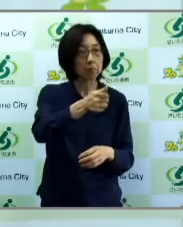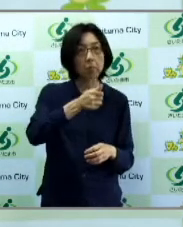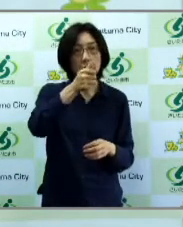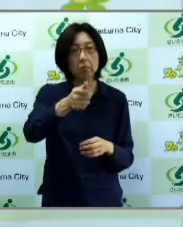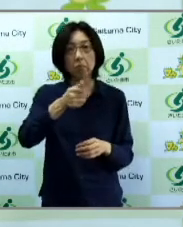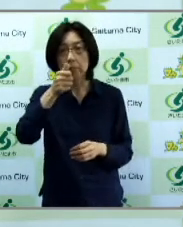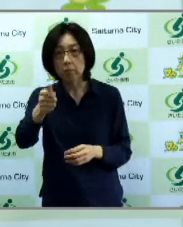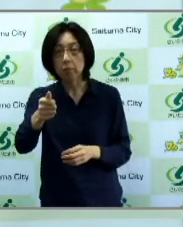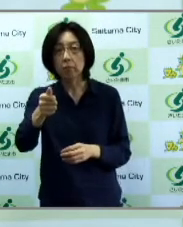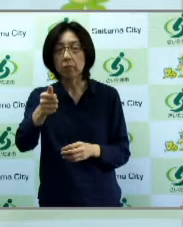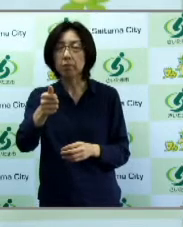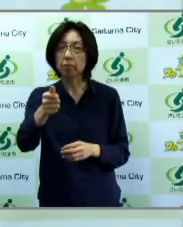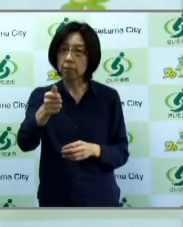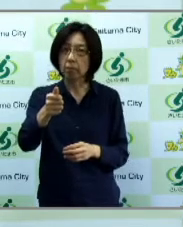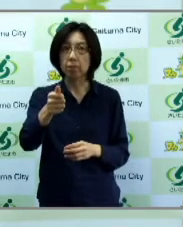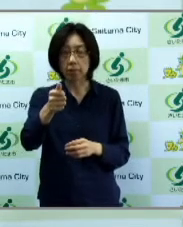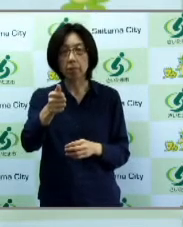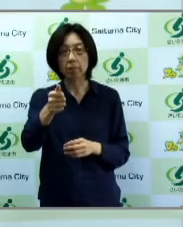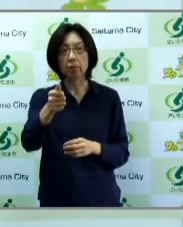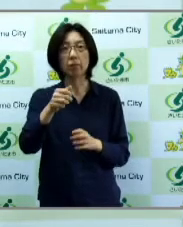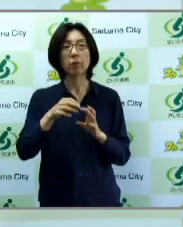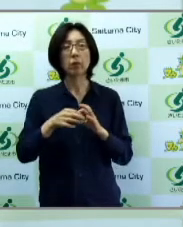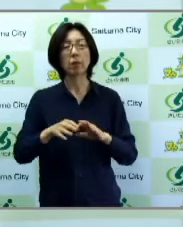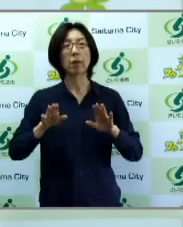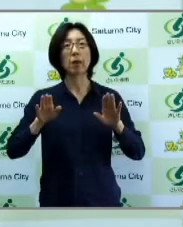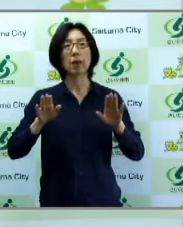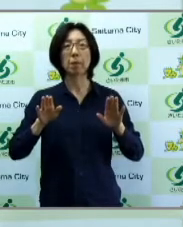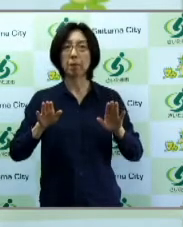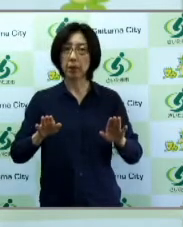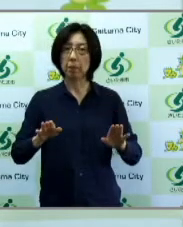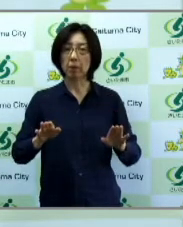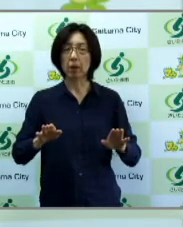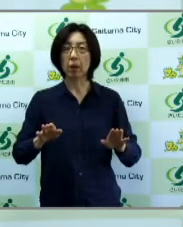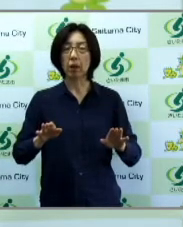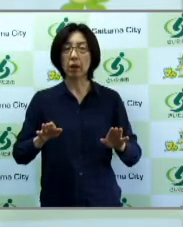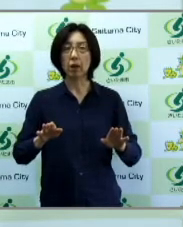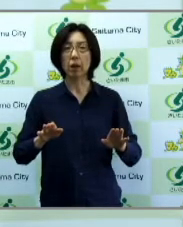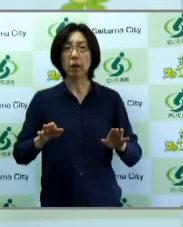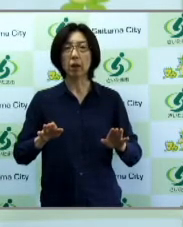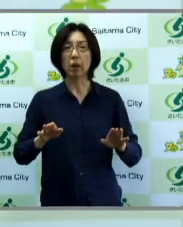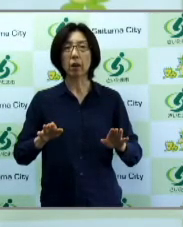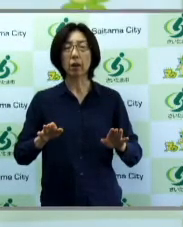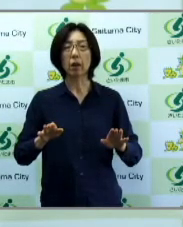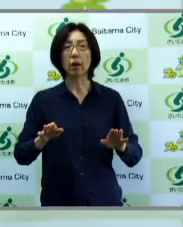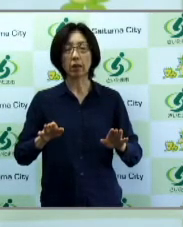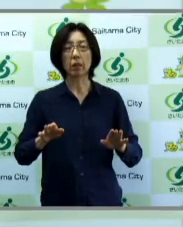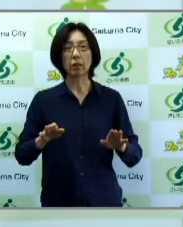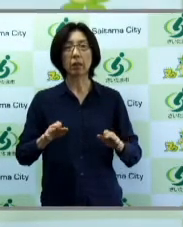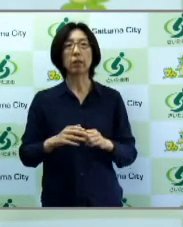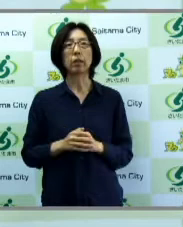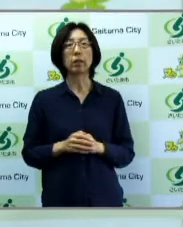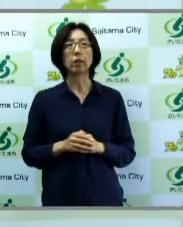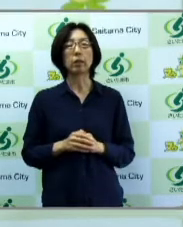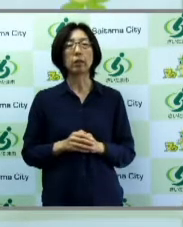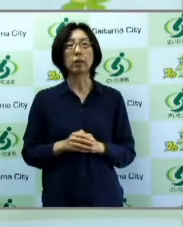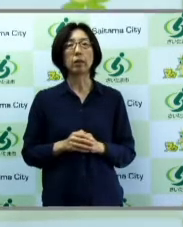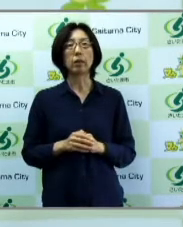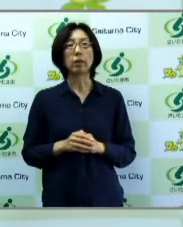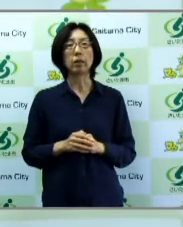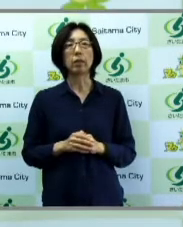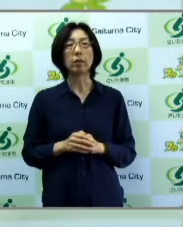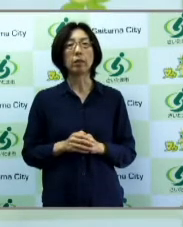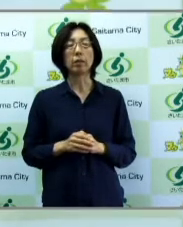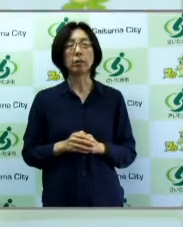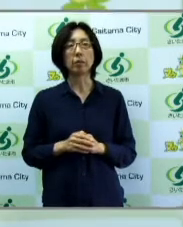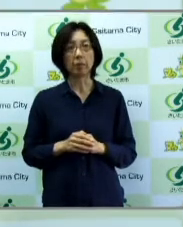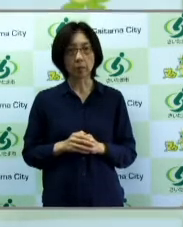ては、現時点ではですね、啓発のところまでは私たちできるだろうというふうに思っています